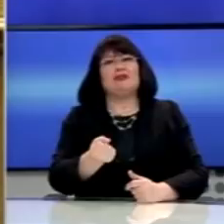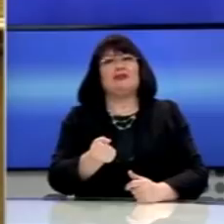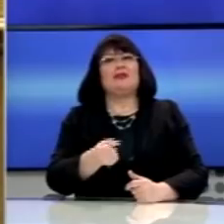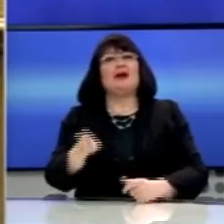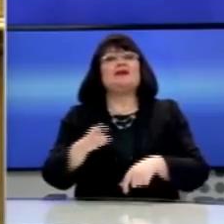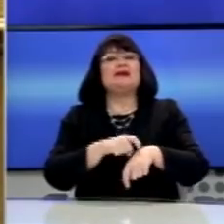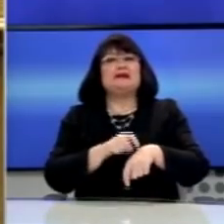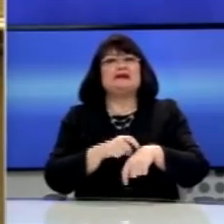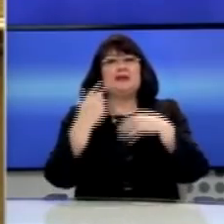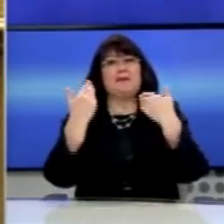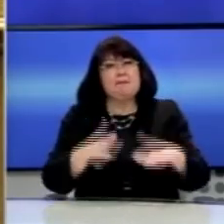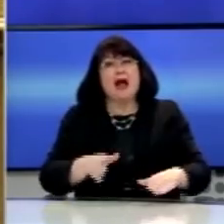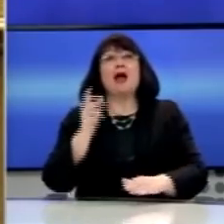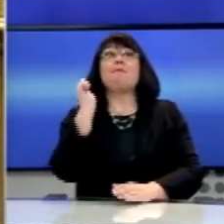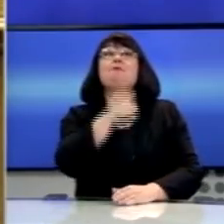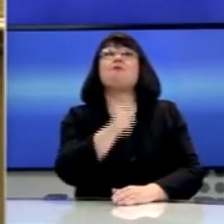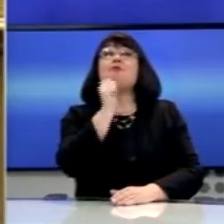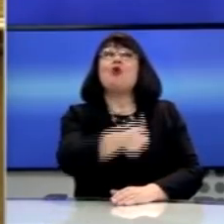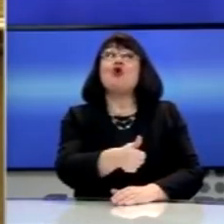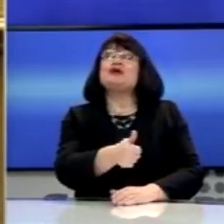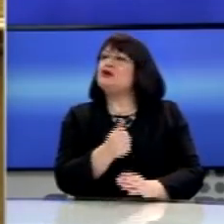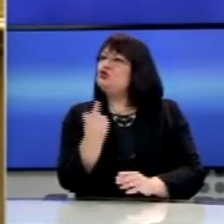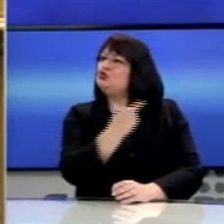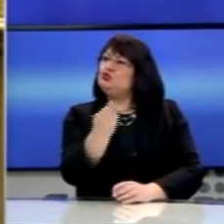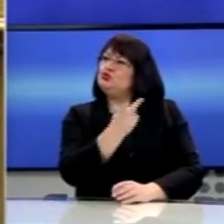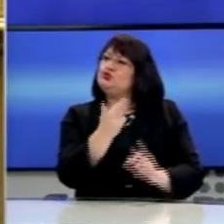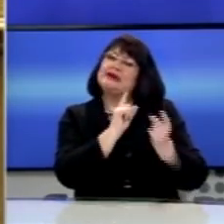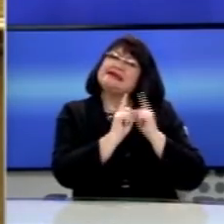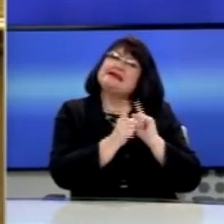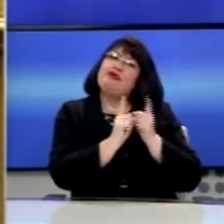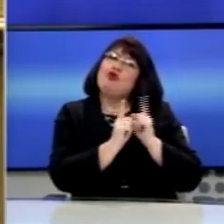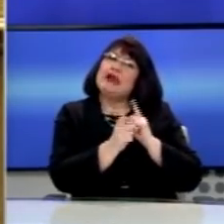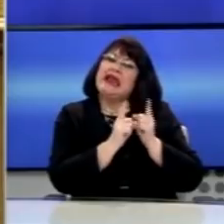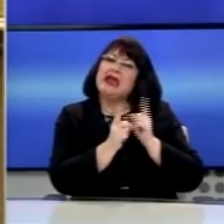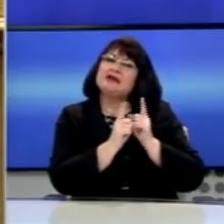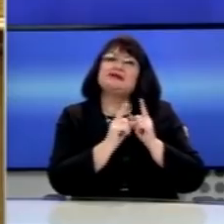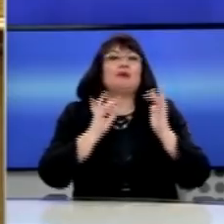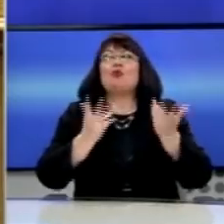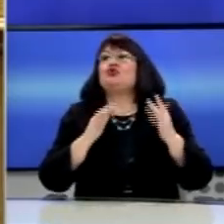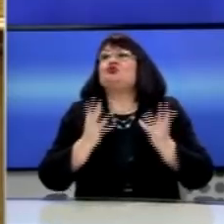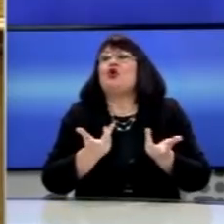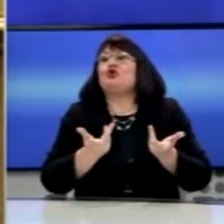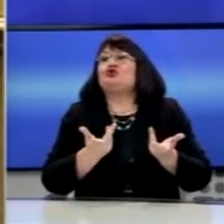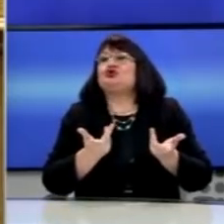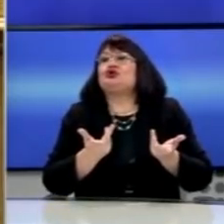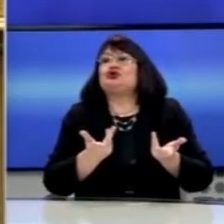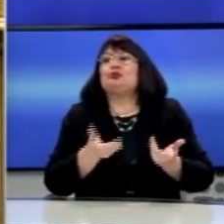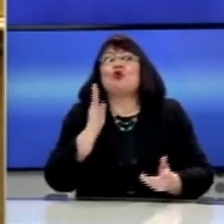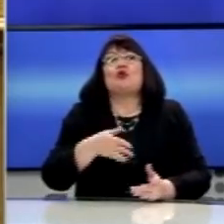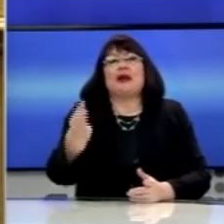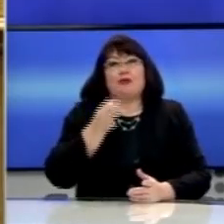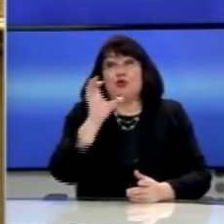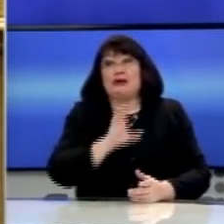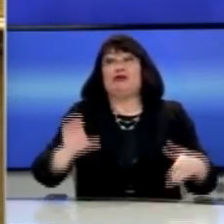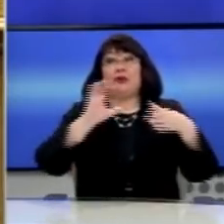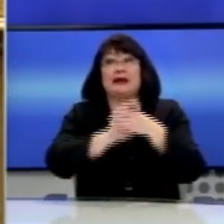ήδη προχωρήσει σε δικές τους διμερείς συμφωνίες. Πώς αλλιώς μπορεί να ερμηνευτεί το γεγονός ότι η